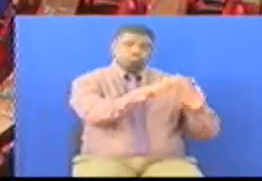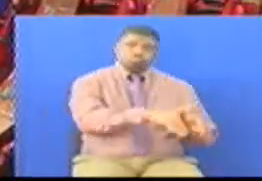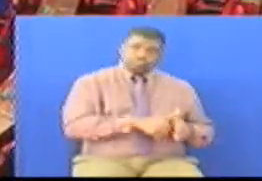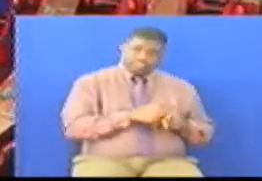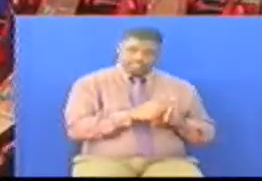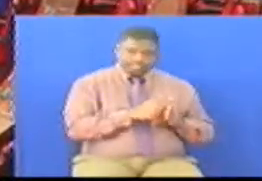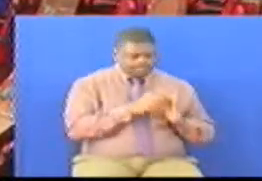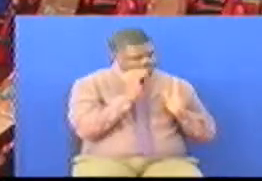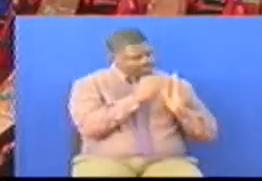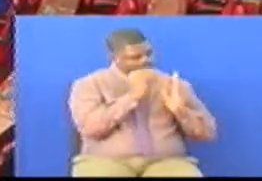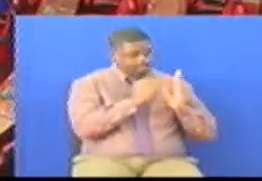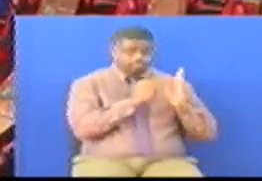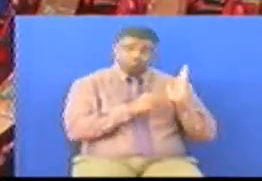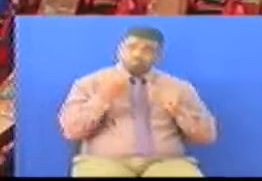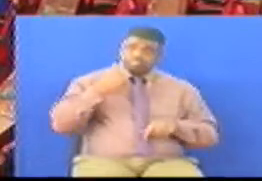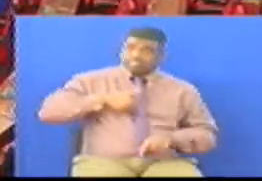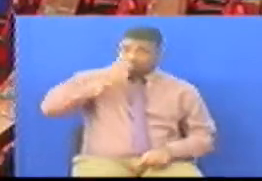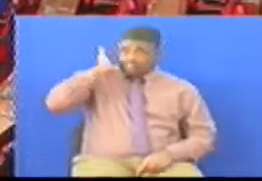za serikali.